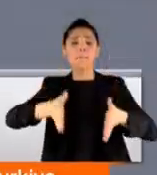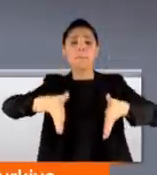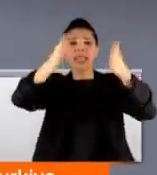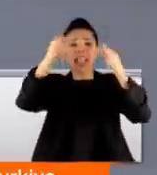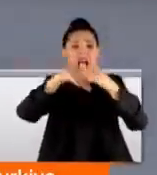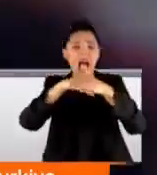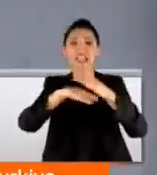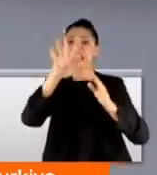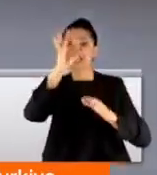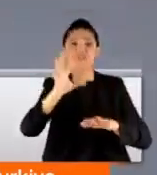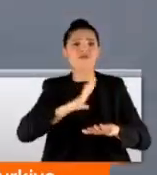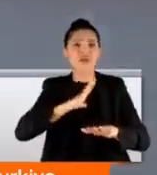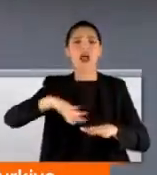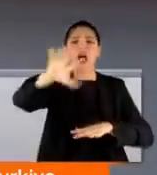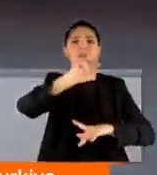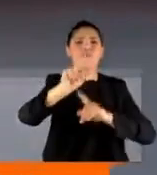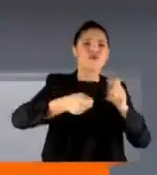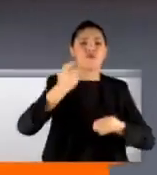altında kalanlara ulaşmaya çalıştı.